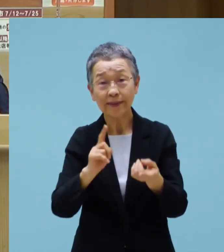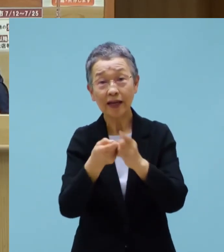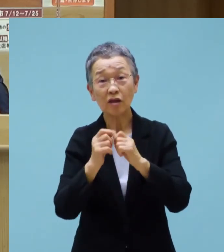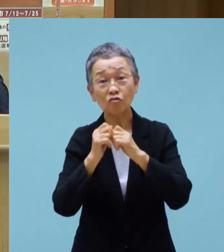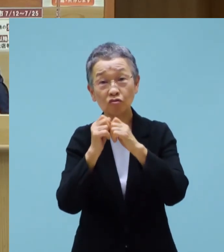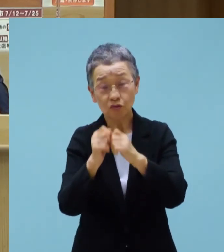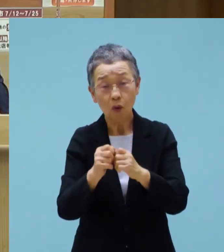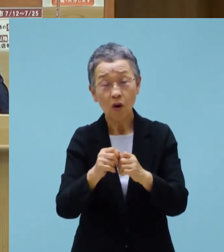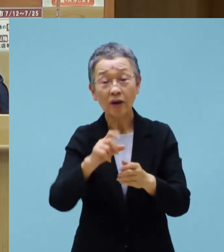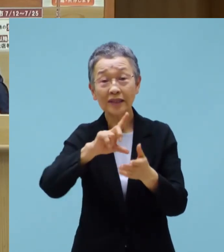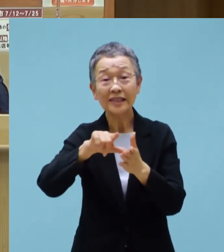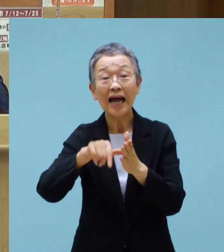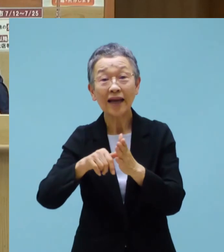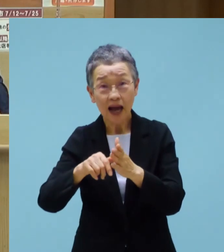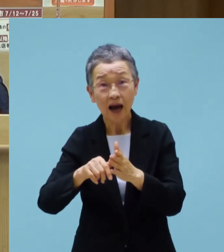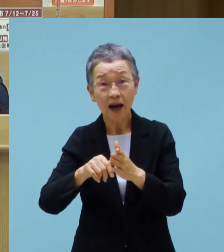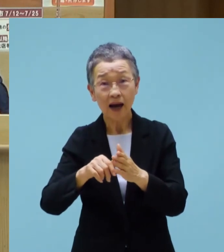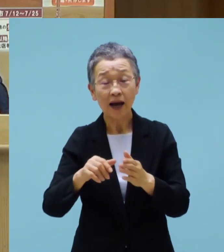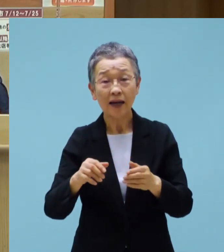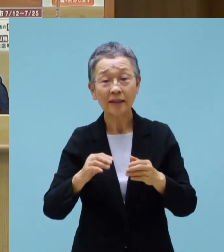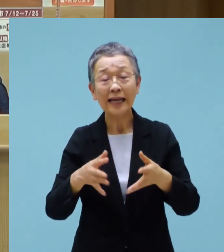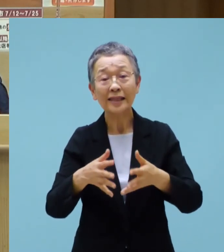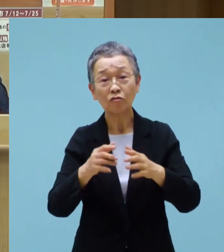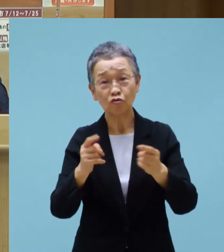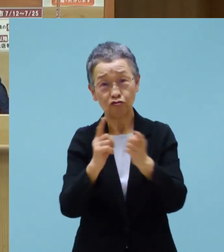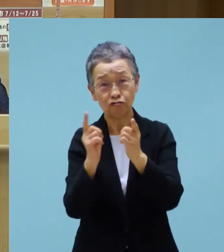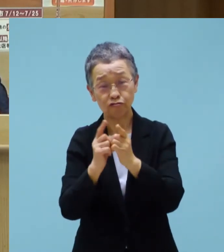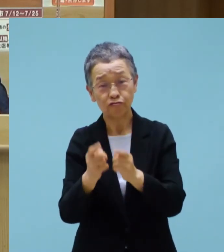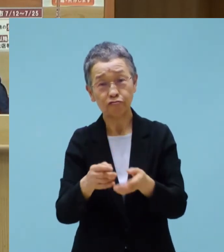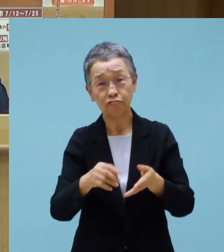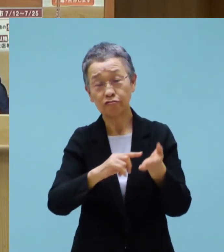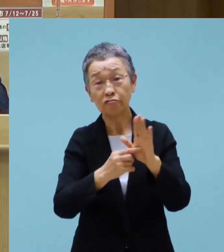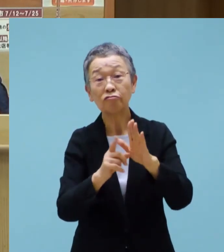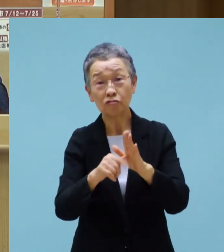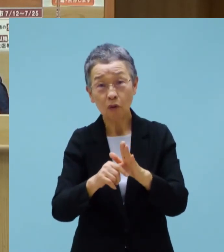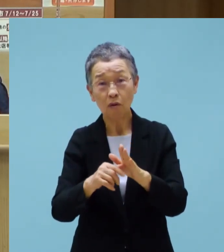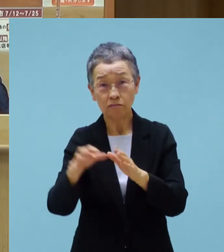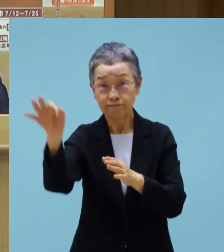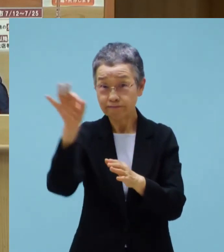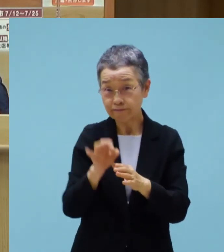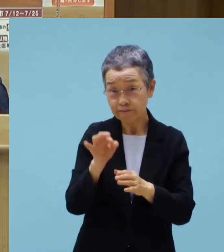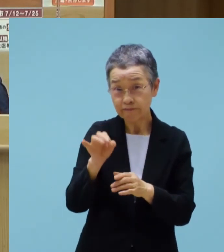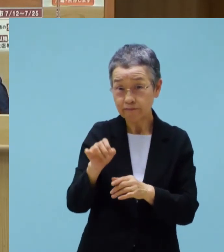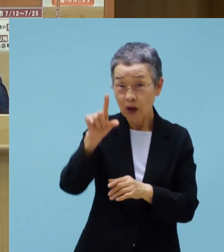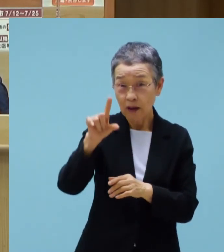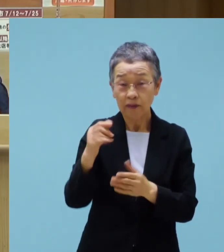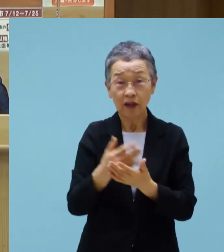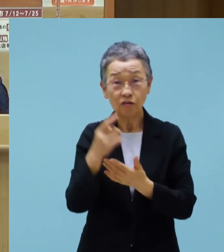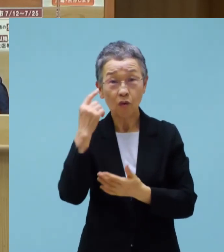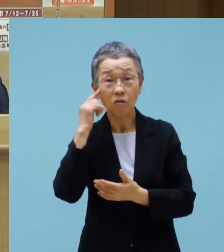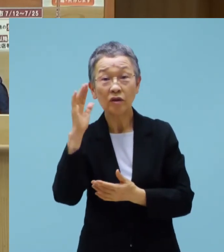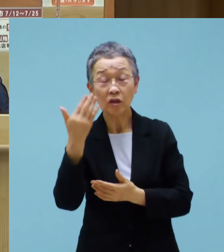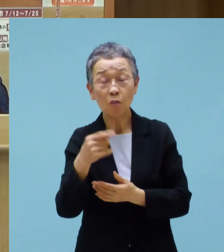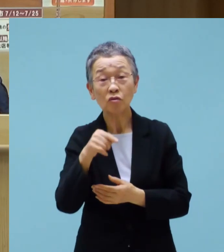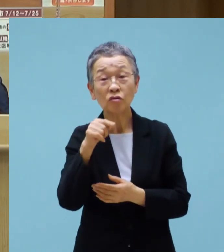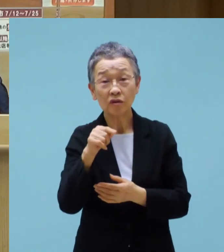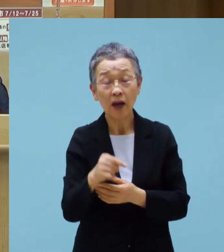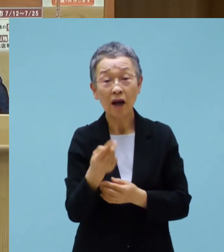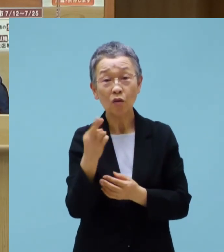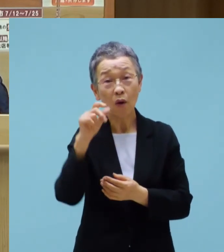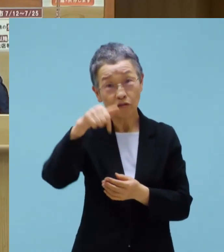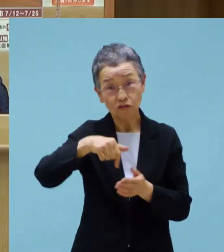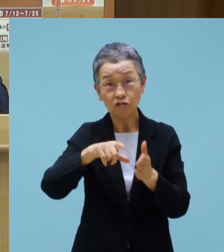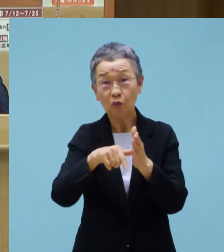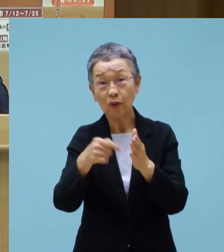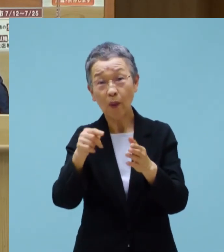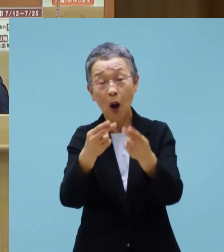ると補助率のかさ上げがあるかと思うんですけれども、そうした点に関して千島海溝沿いの巨大地震に関して北海道の